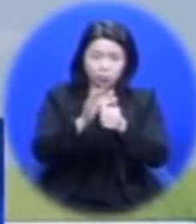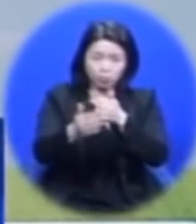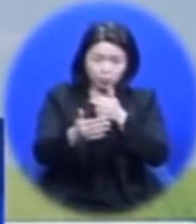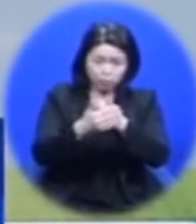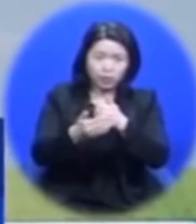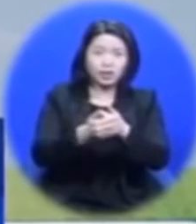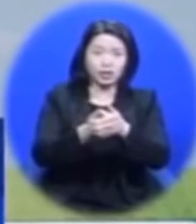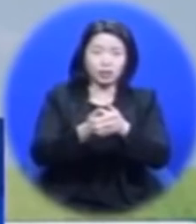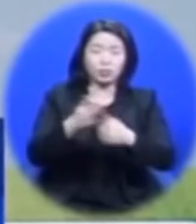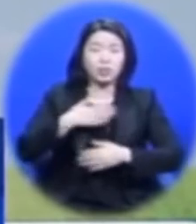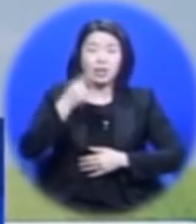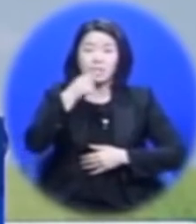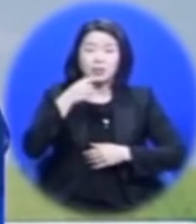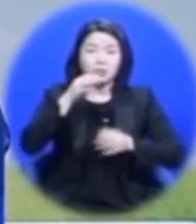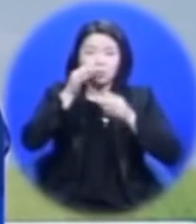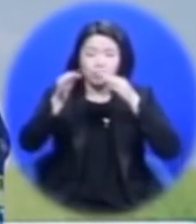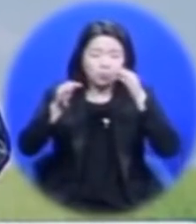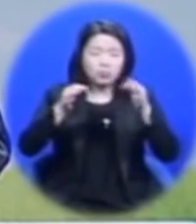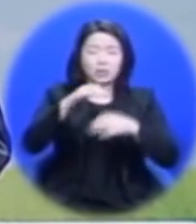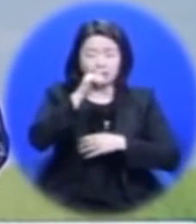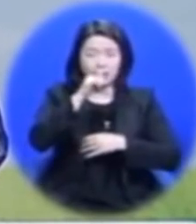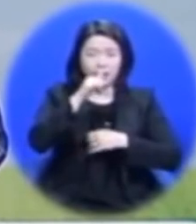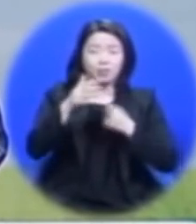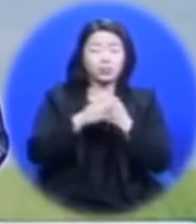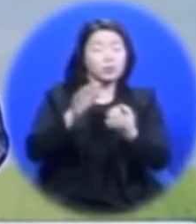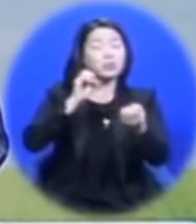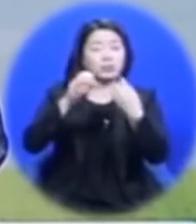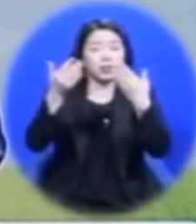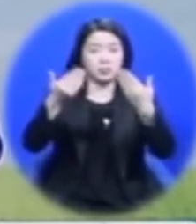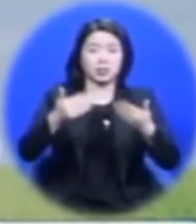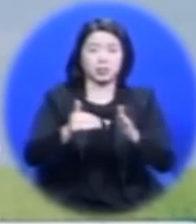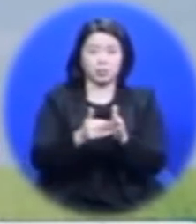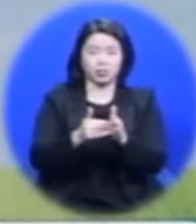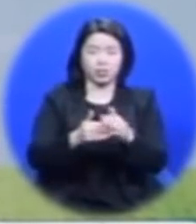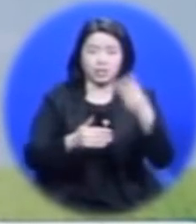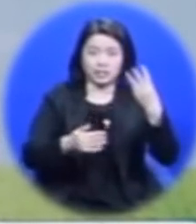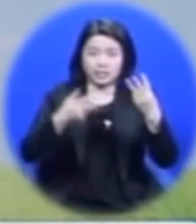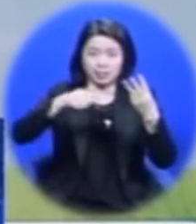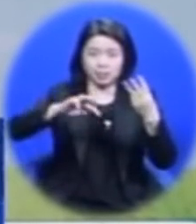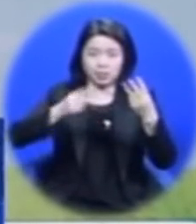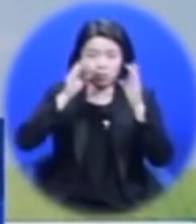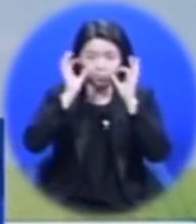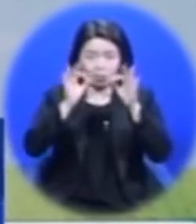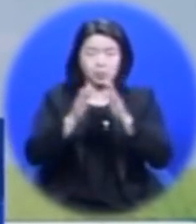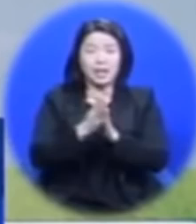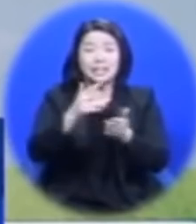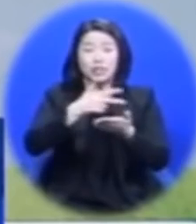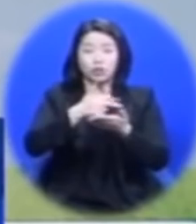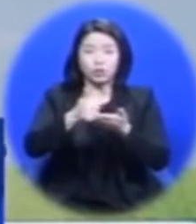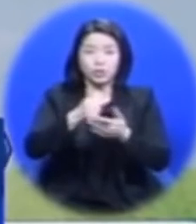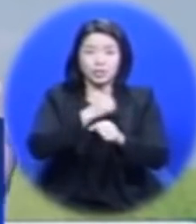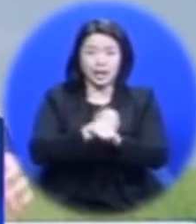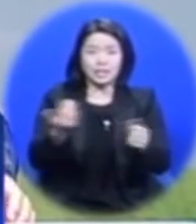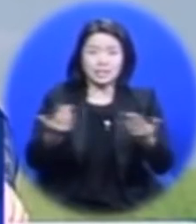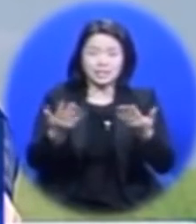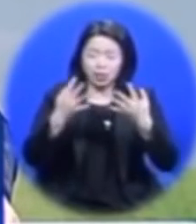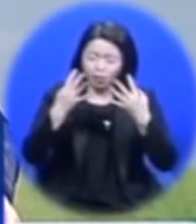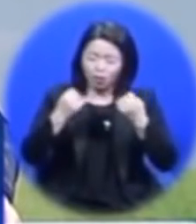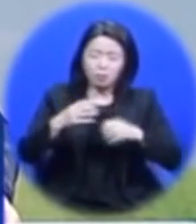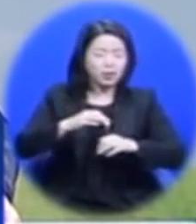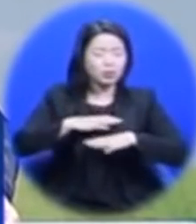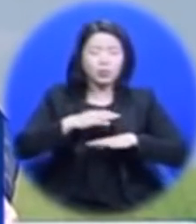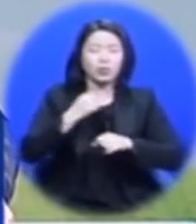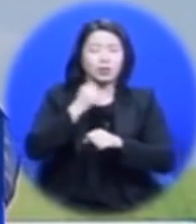부르짖었다. 그러니 응답을 받았어요. 3절에 보면 주님께서 하신 일이 얼마나